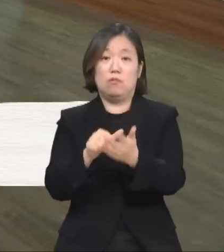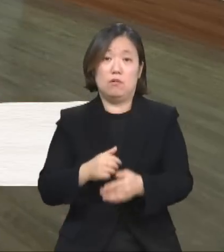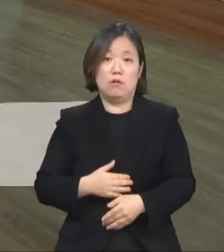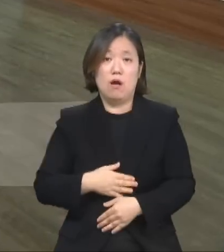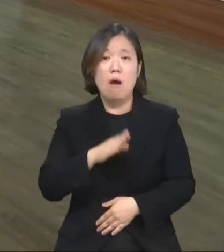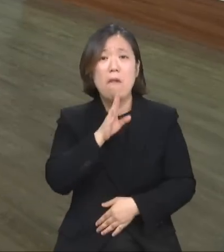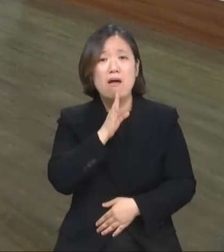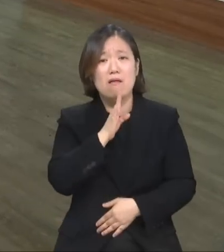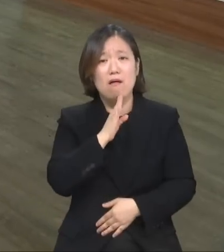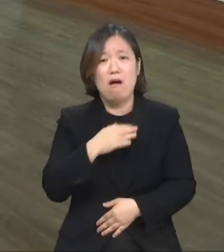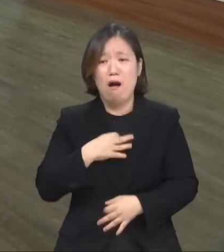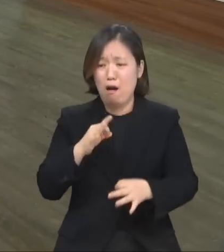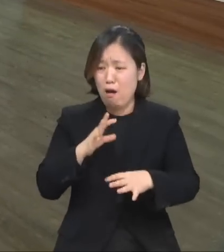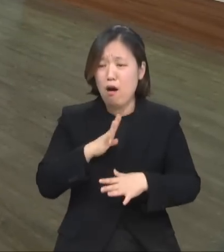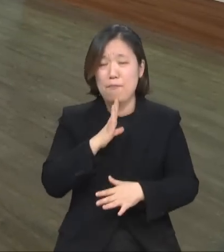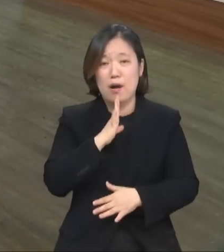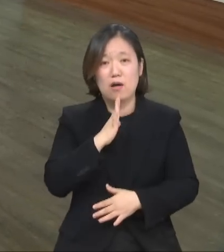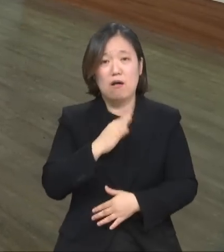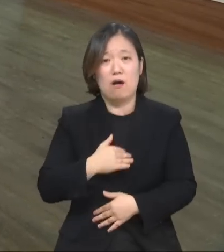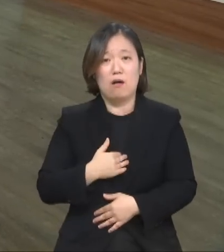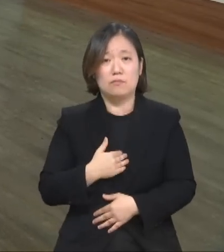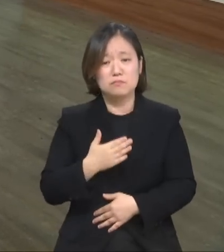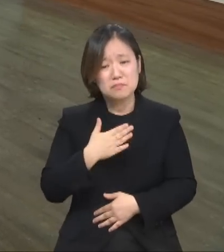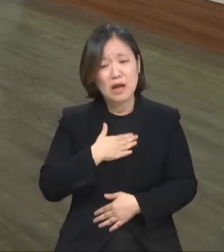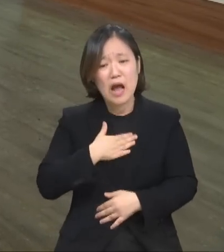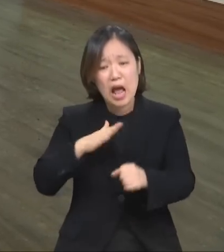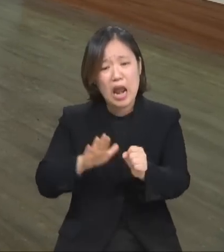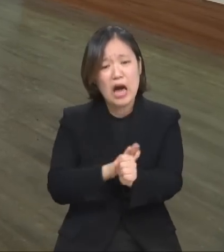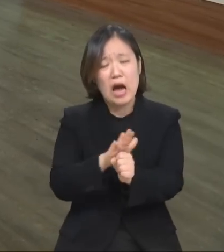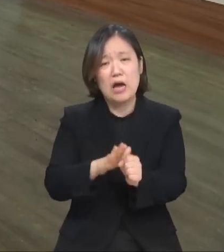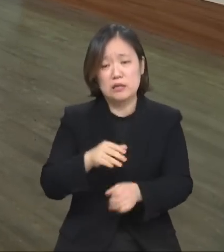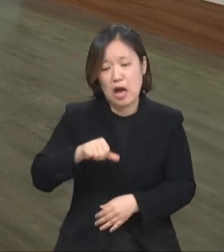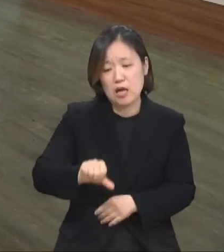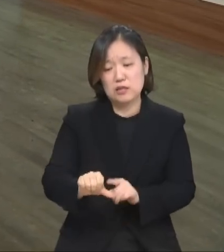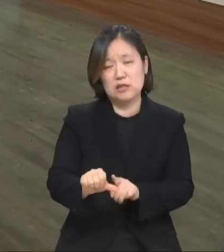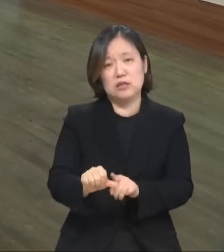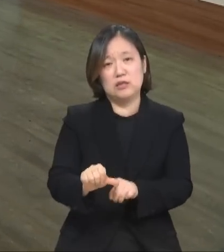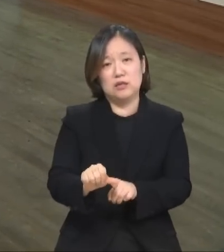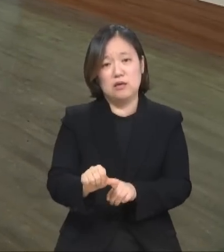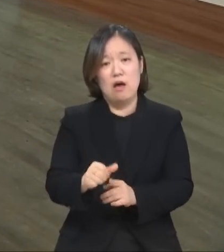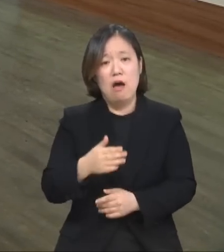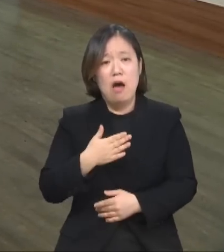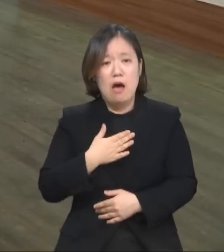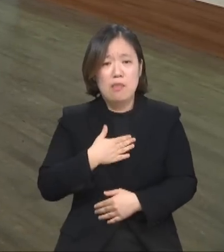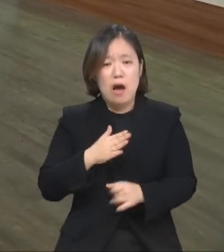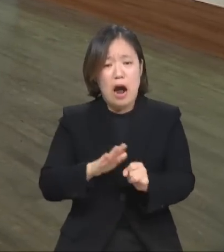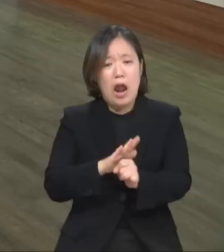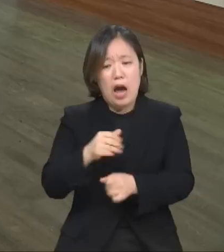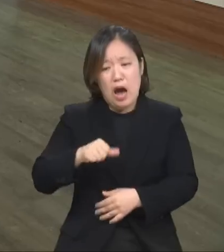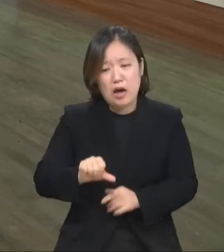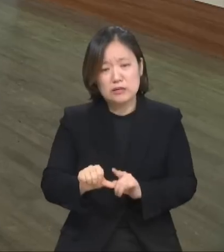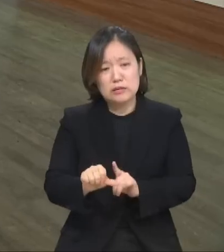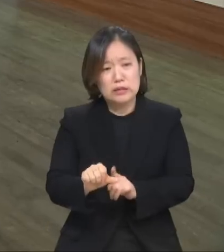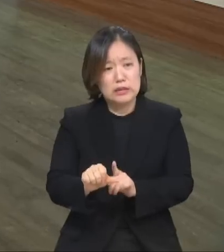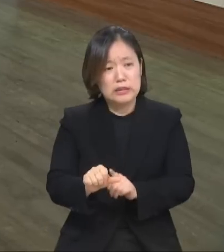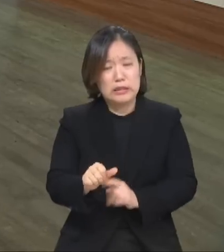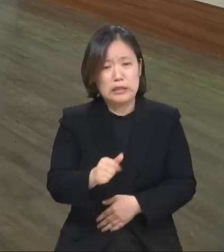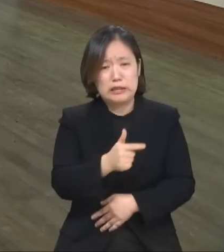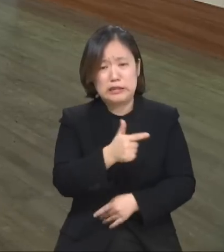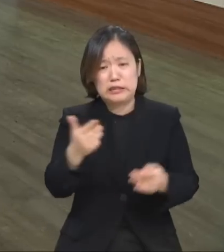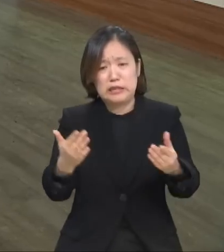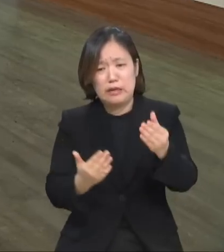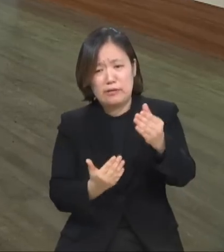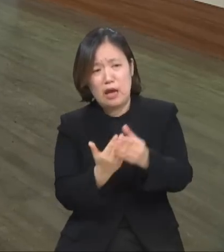그렇죠 얼마나 놀랬겠어요 사랑하는 자식의 그 사랑하는 아들이 큰 사고를 당했다는 연락을